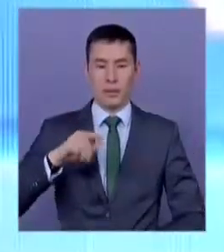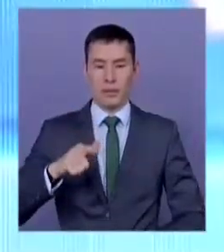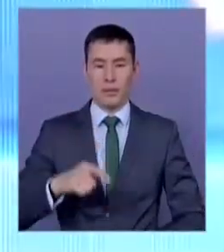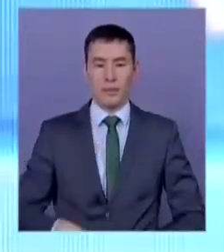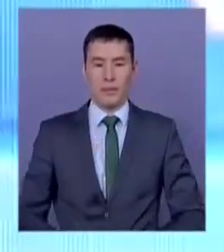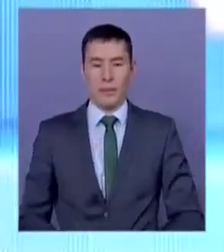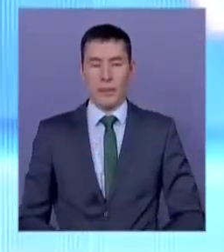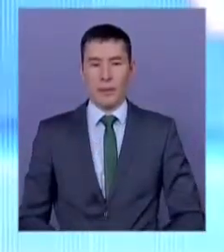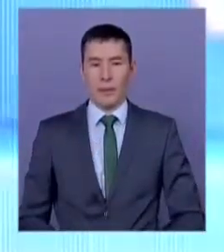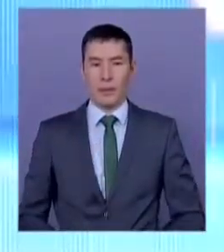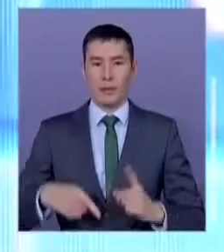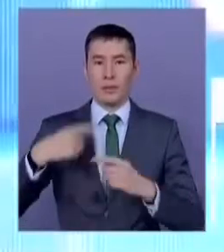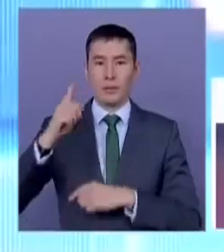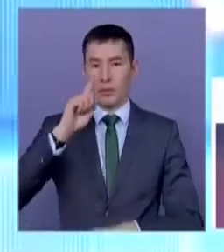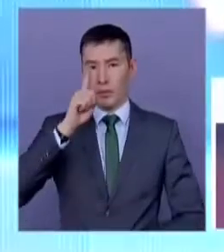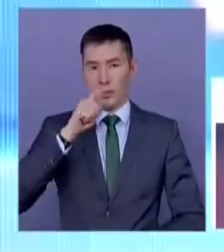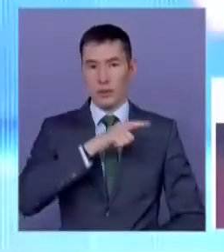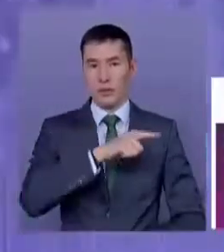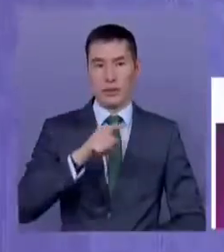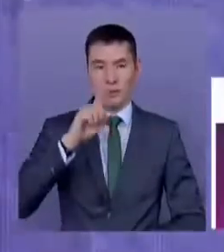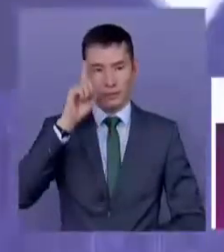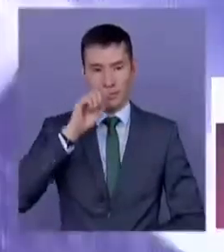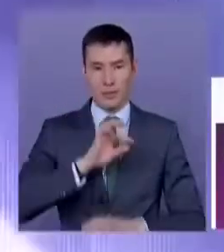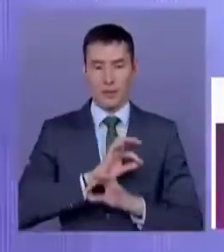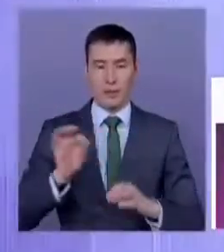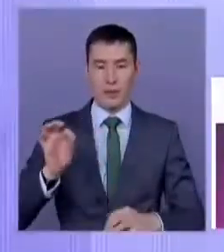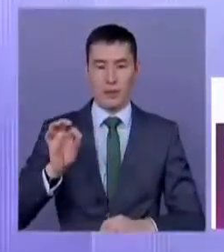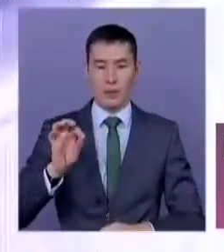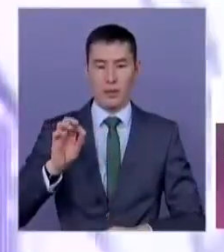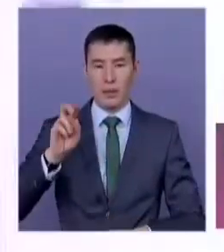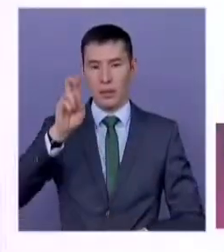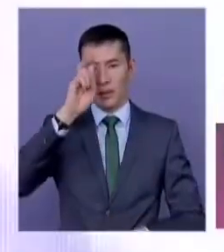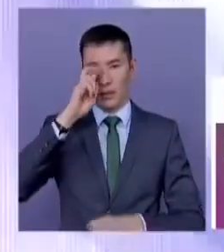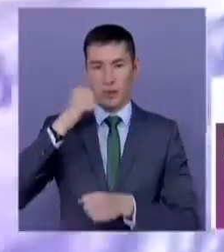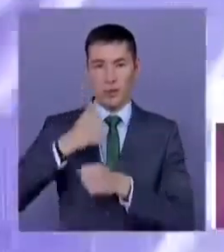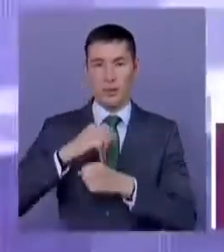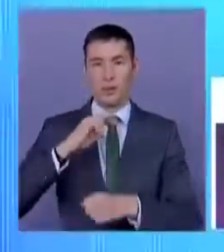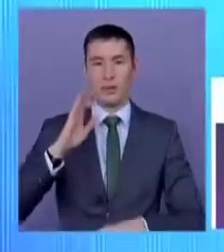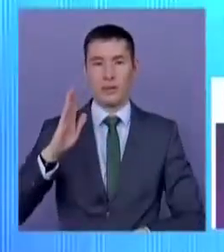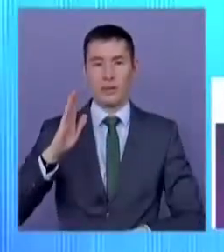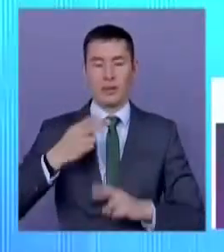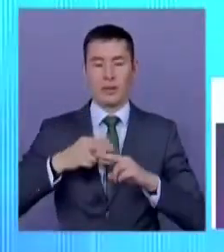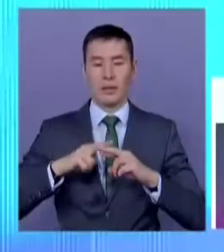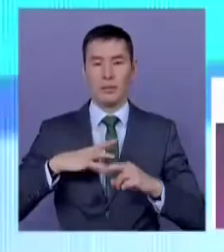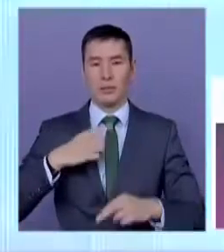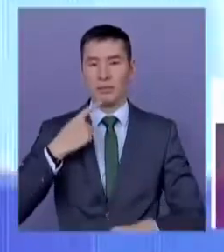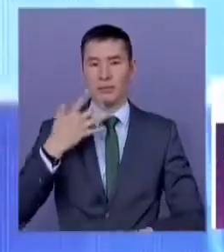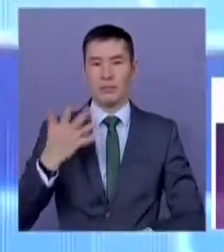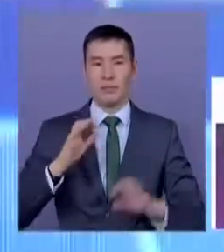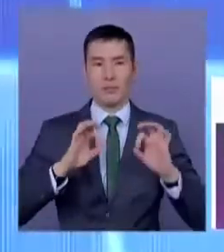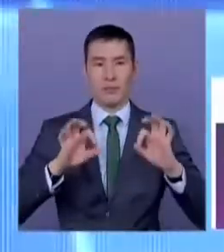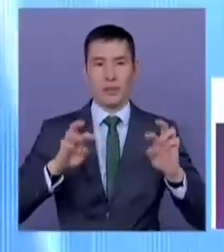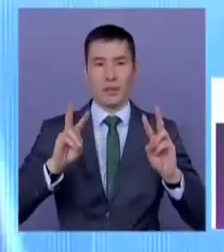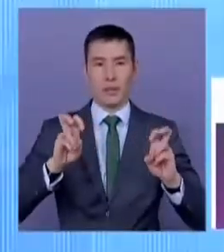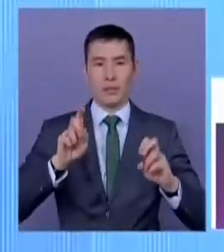екенін сіздер жақсы білесіздер. Мемлекет басшысы Қасым Жомарт Кемелұлы осы жастар